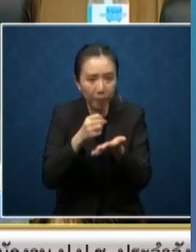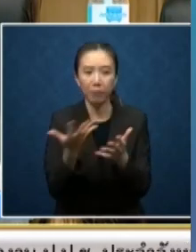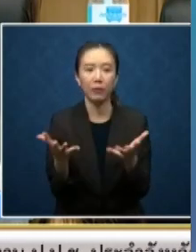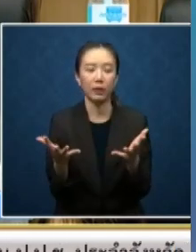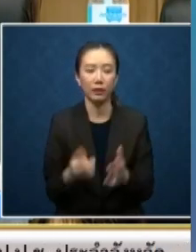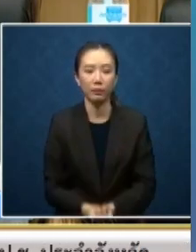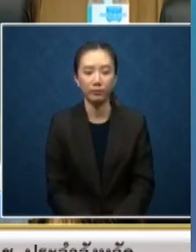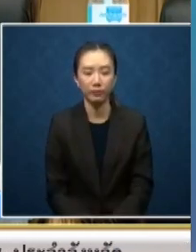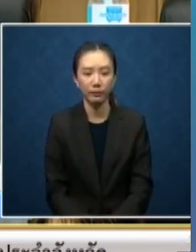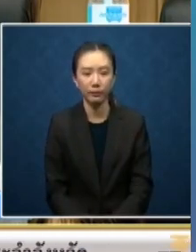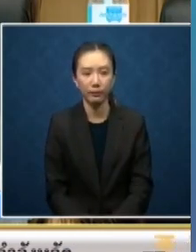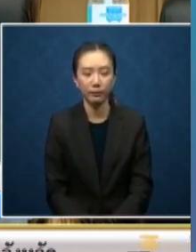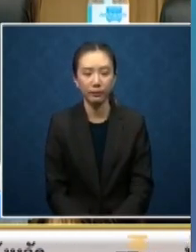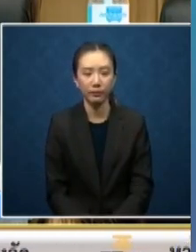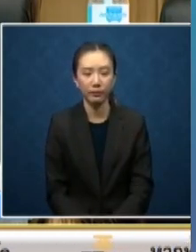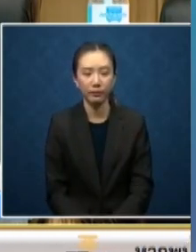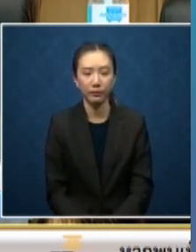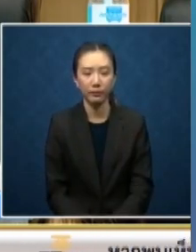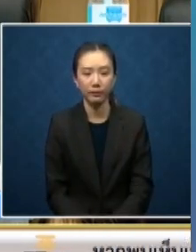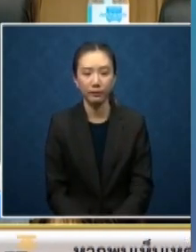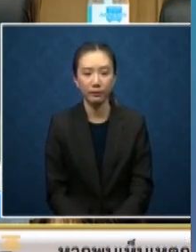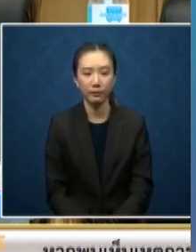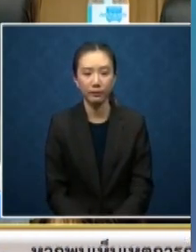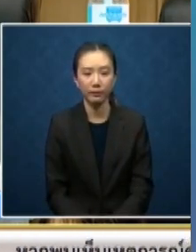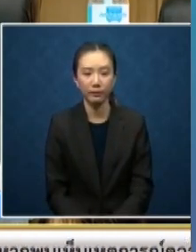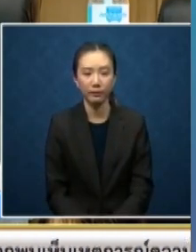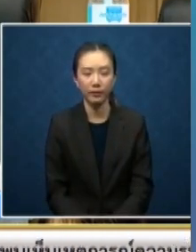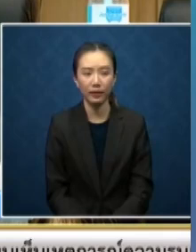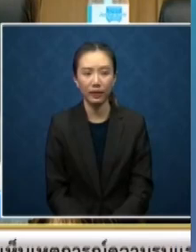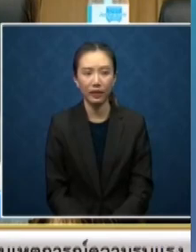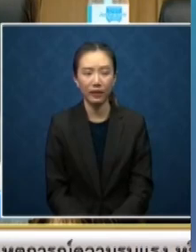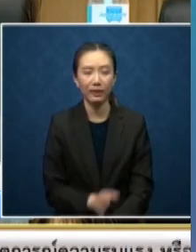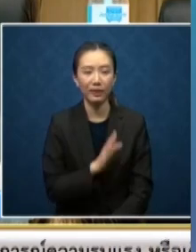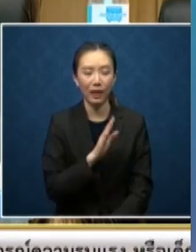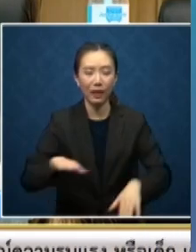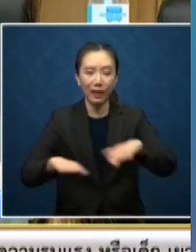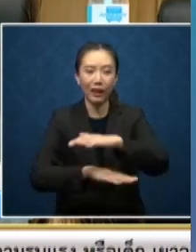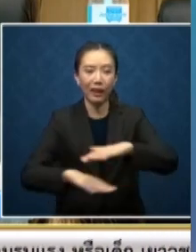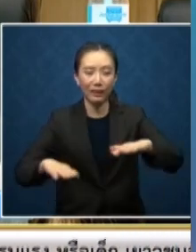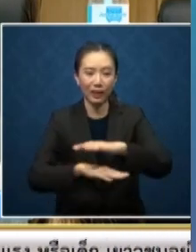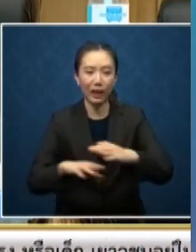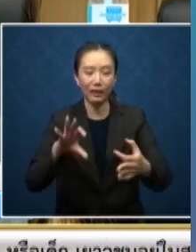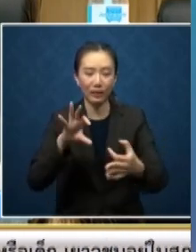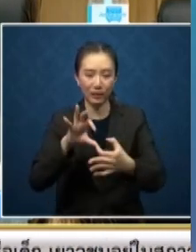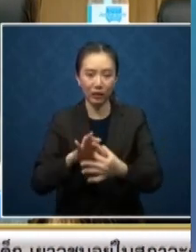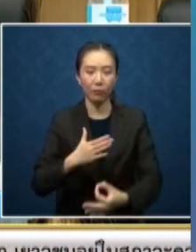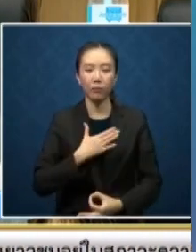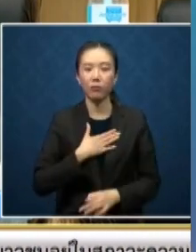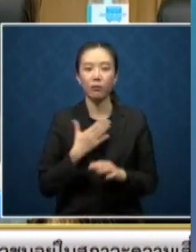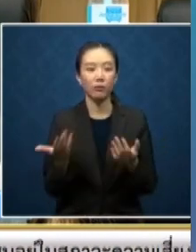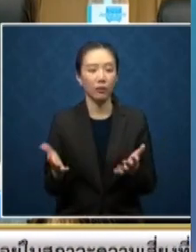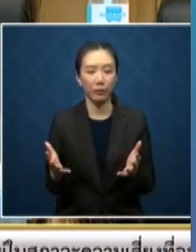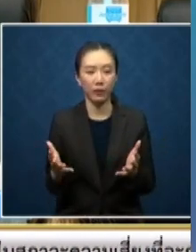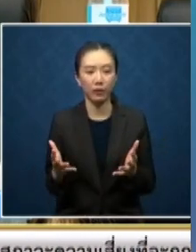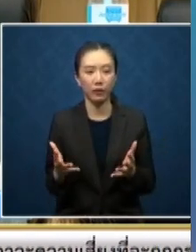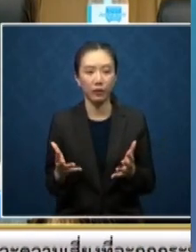อาญาคือพูดง่ายๆก็คือออกหมายเรียกปกติก็จะแจ้งข้อกล่าวหาด้วยนะครับแต่ตามกระบวนการในรัฐธรรมนูญมัน